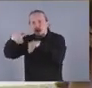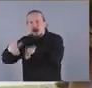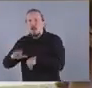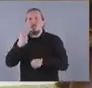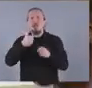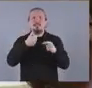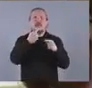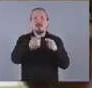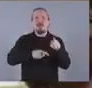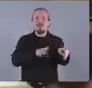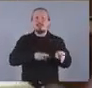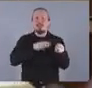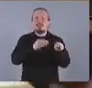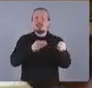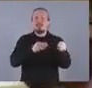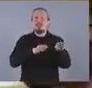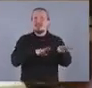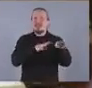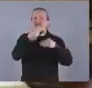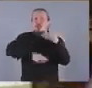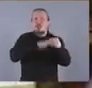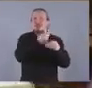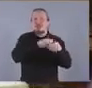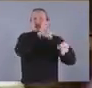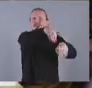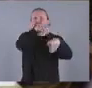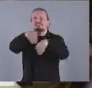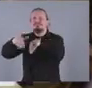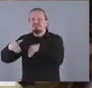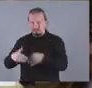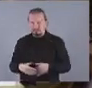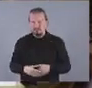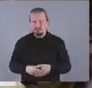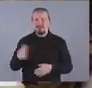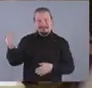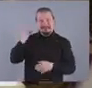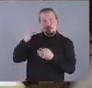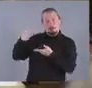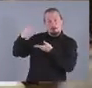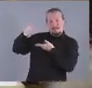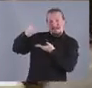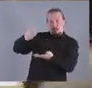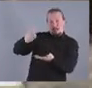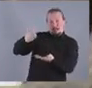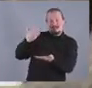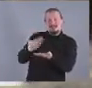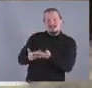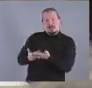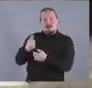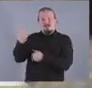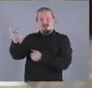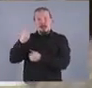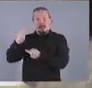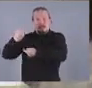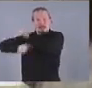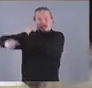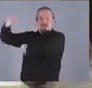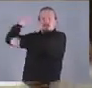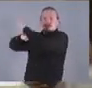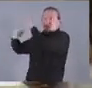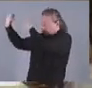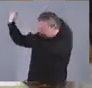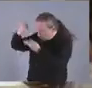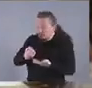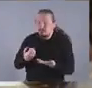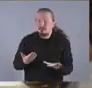Première Guerre mondiale, cher Michel. Le patrimoine, pour reprendre ton propos, c'est un trésor reçu en héritage.